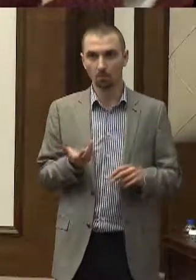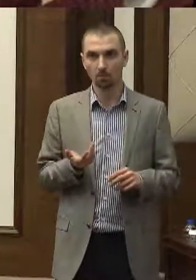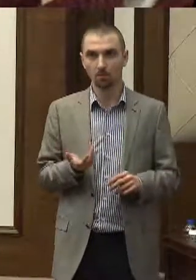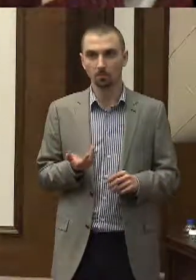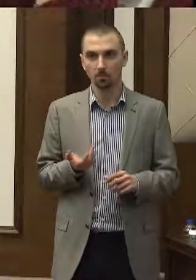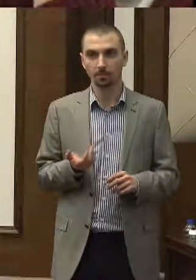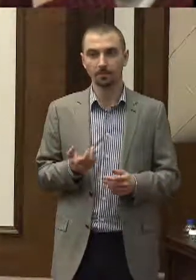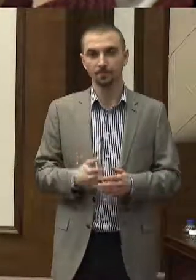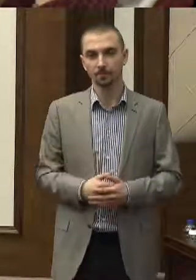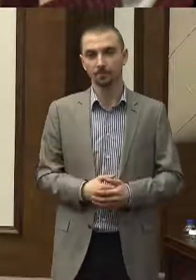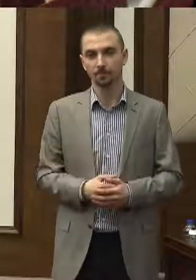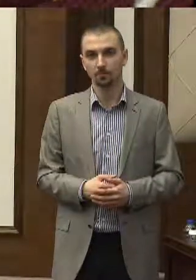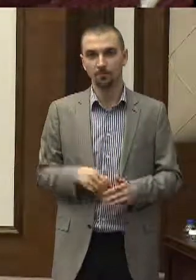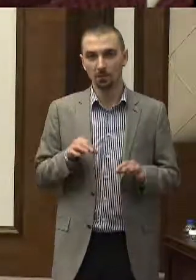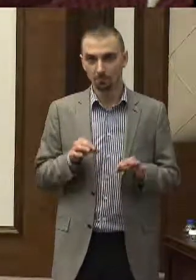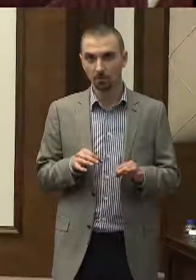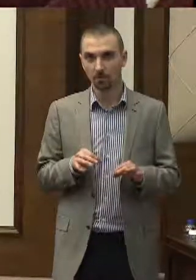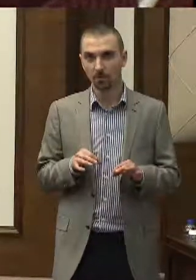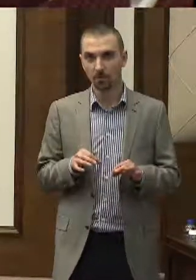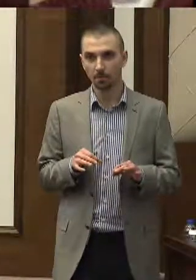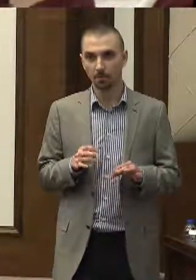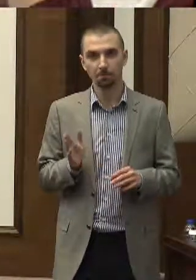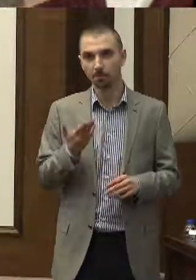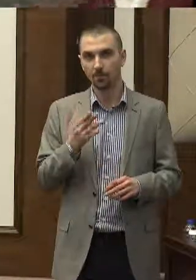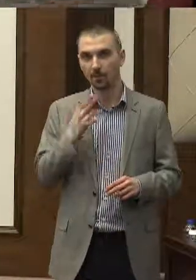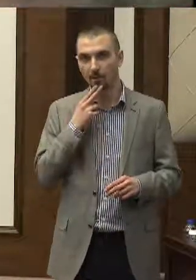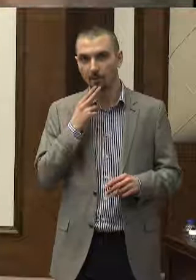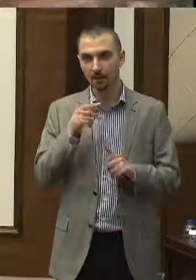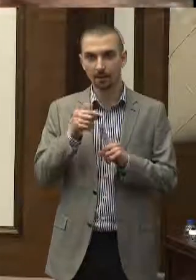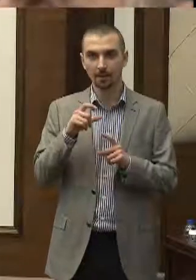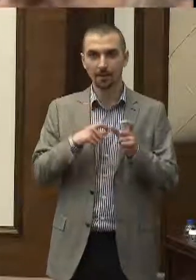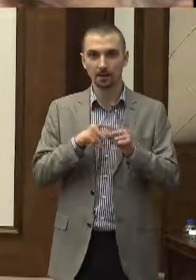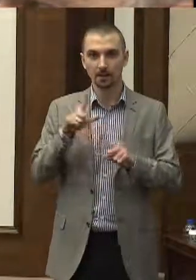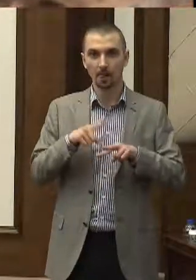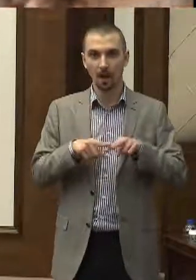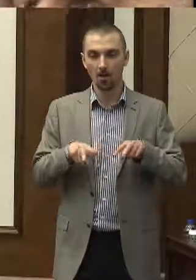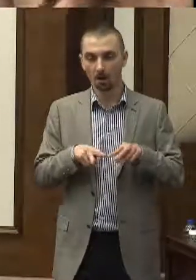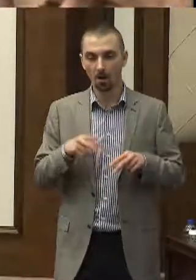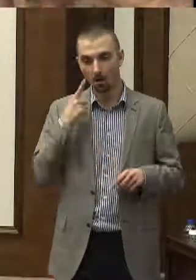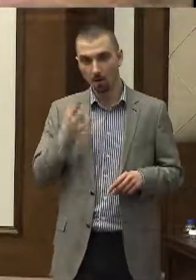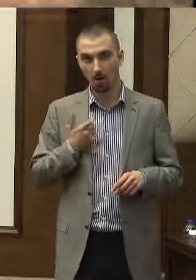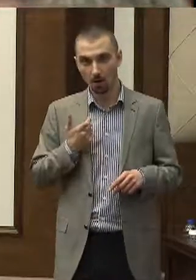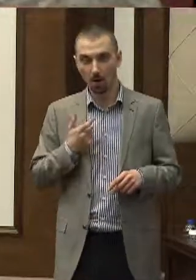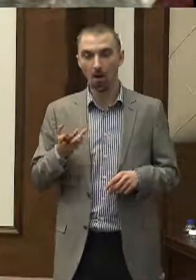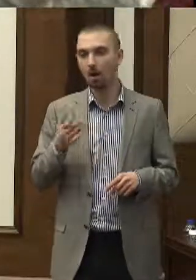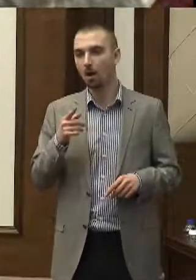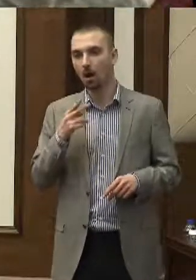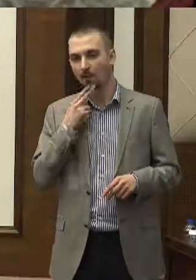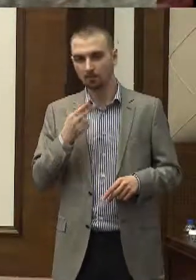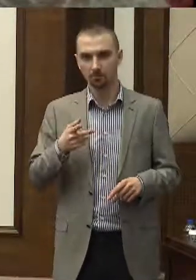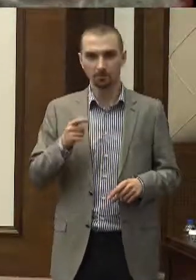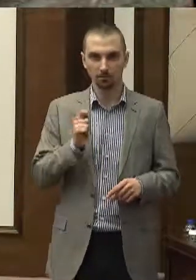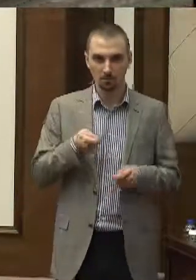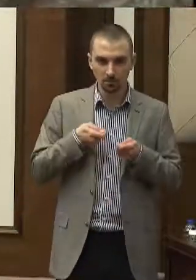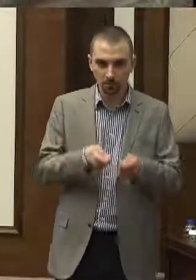niyeyse şimdi hala mesela kadın İslam hukukunda istemediği birisiyle evlendirilemez. Ama biz hala daha işte